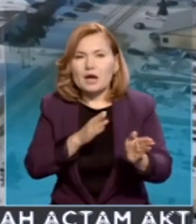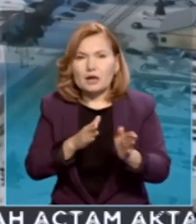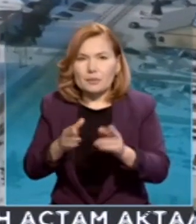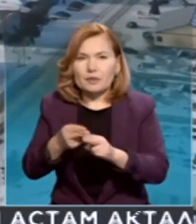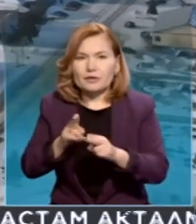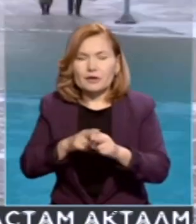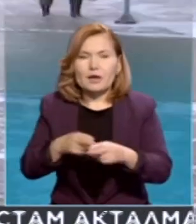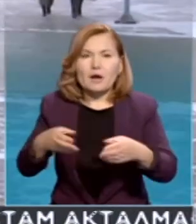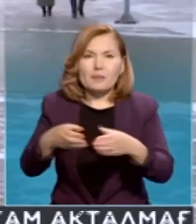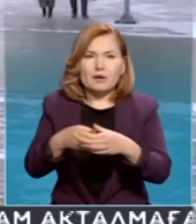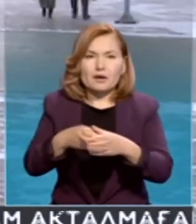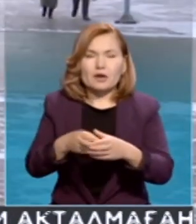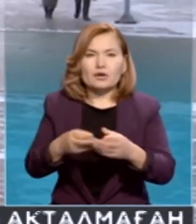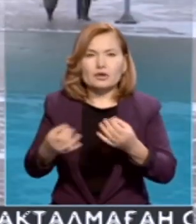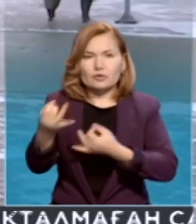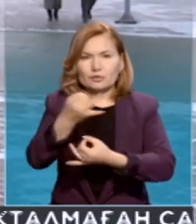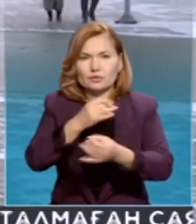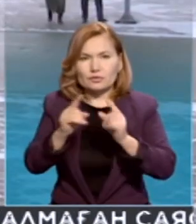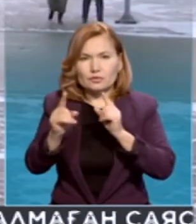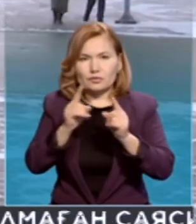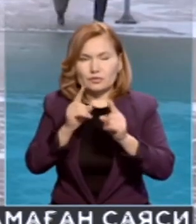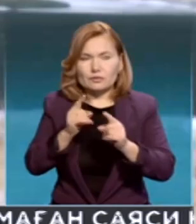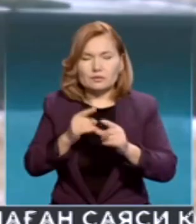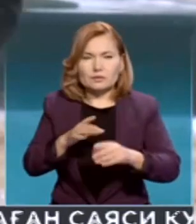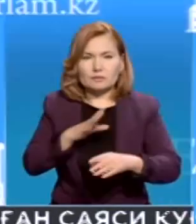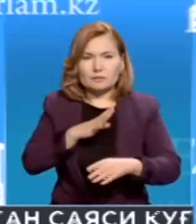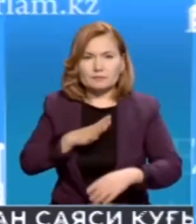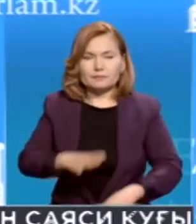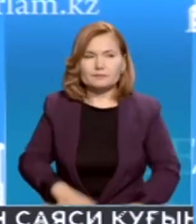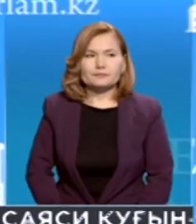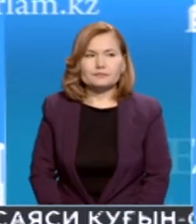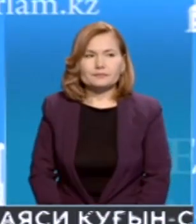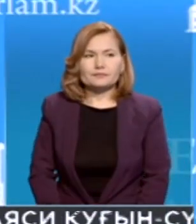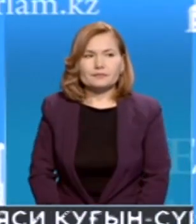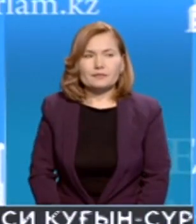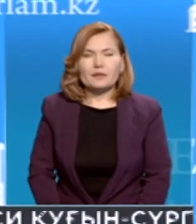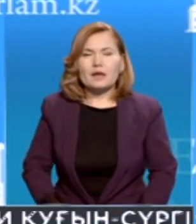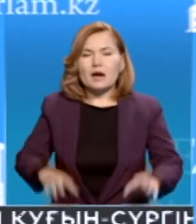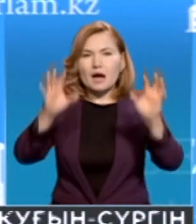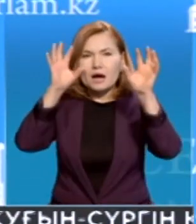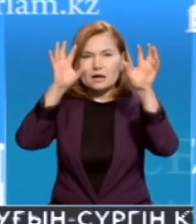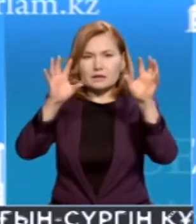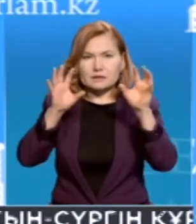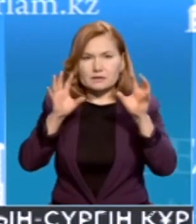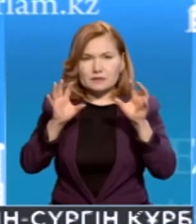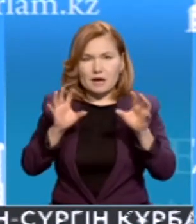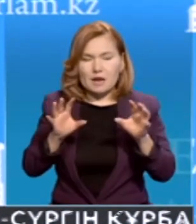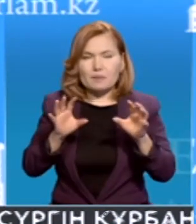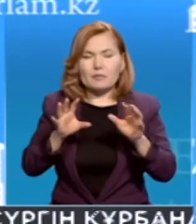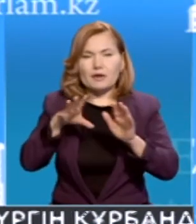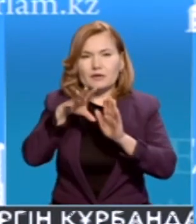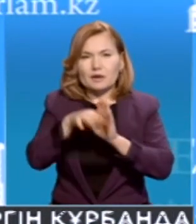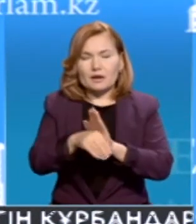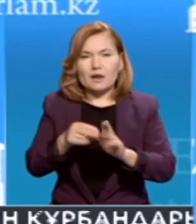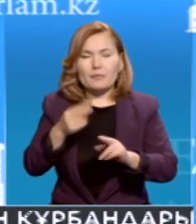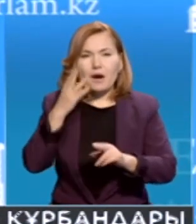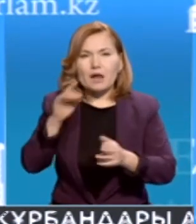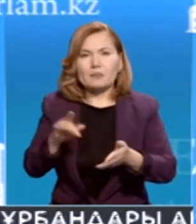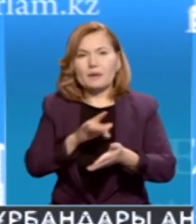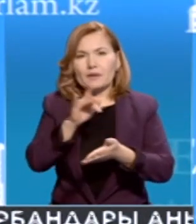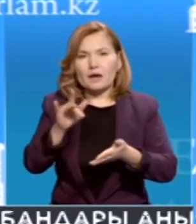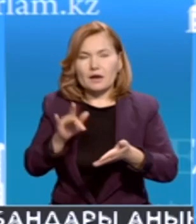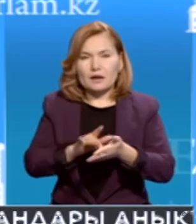жөнінде консультативті кеңестер құрылады. Және заң шеңберінің төңірегінде, мына Алматы